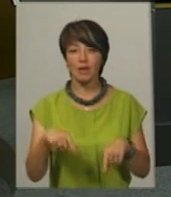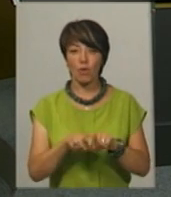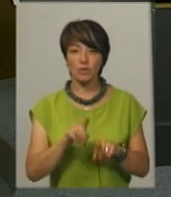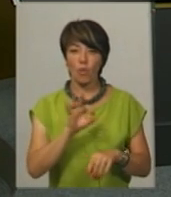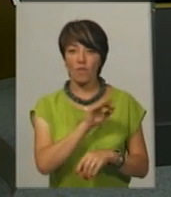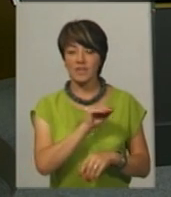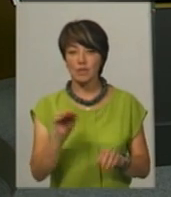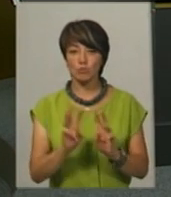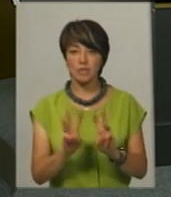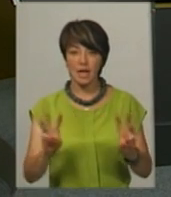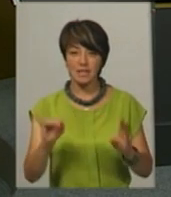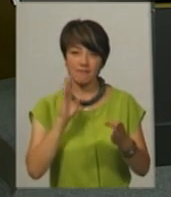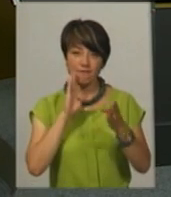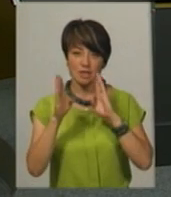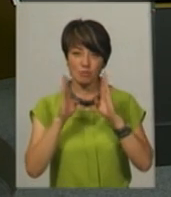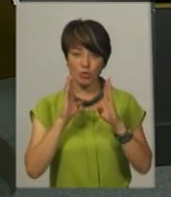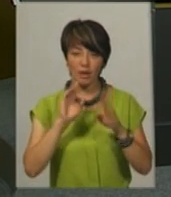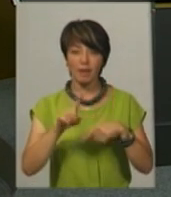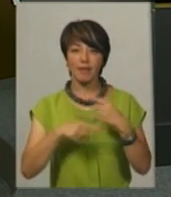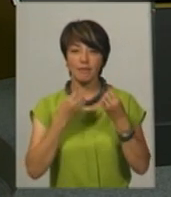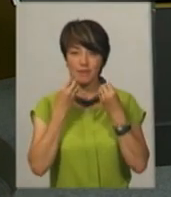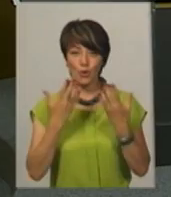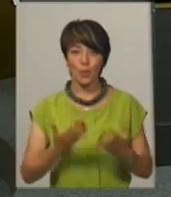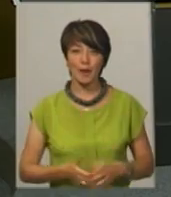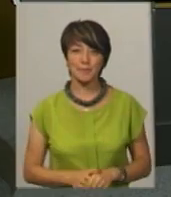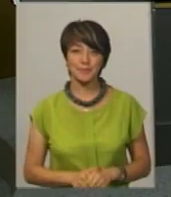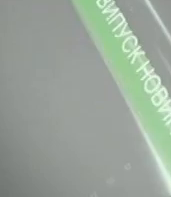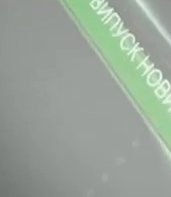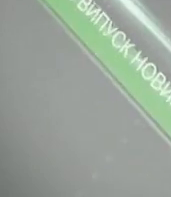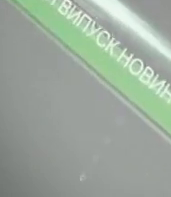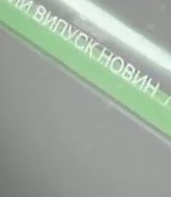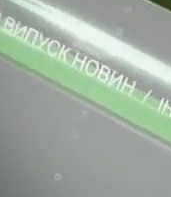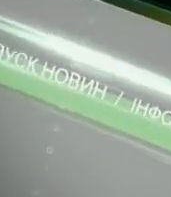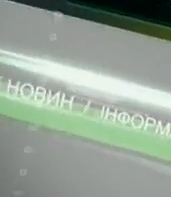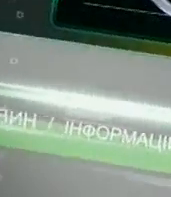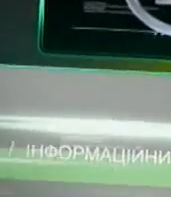також на нашому офіційному сайті та сторінці у Фейсбук. На все добре. We'll be right back.